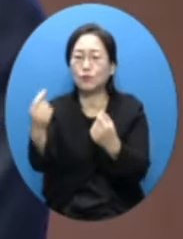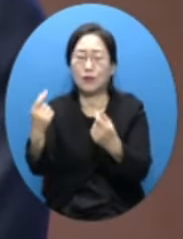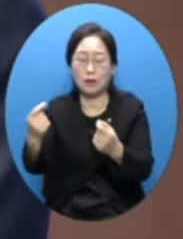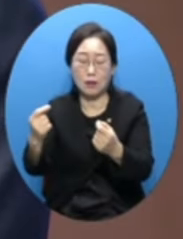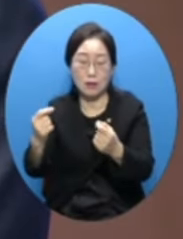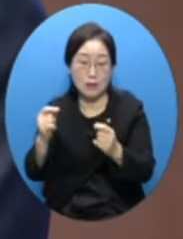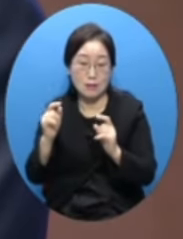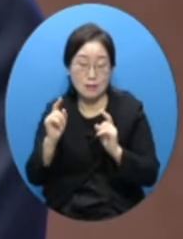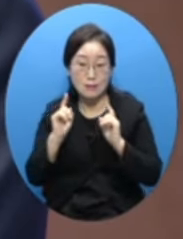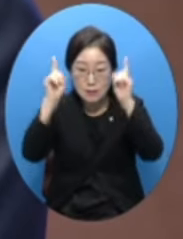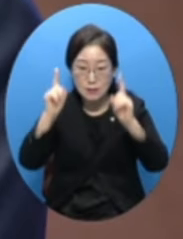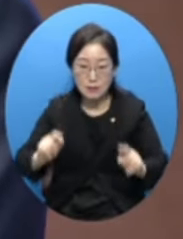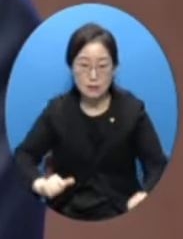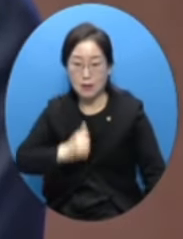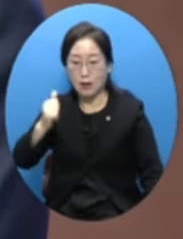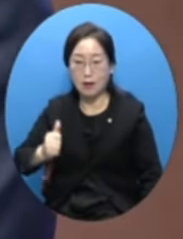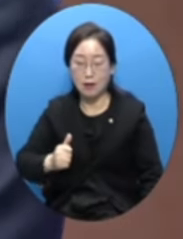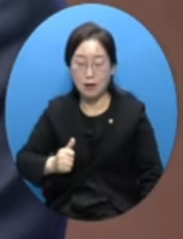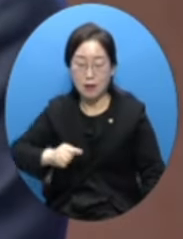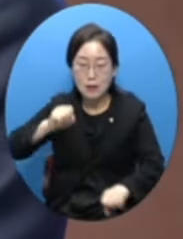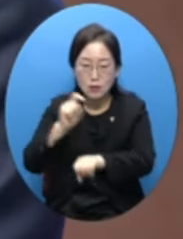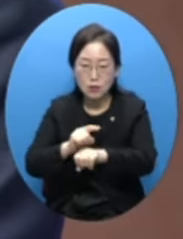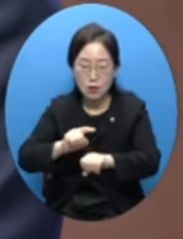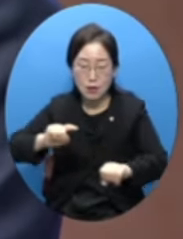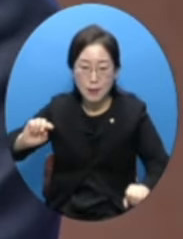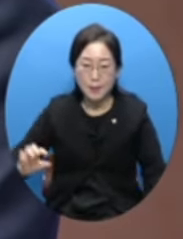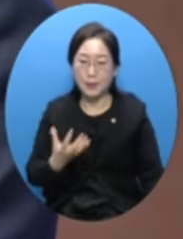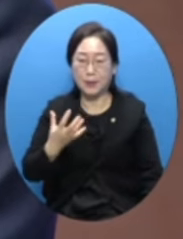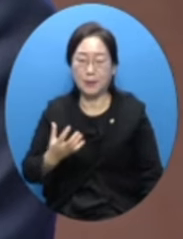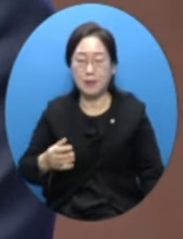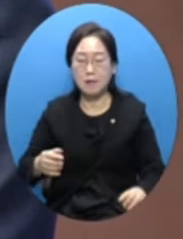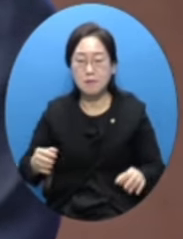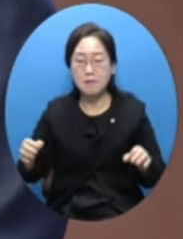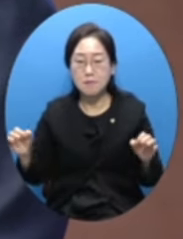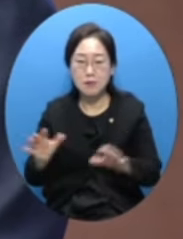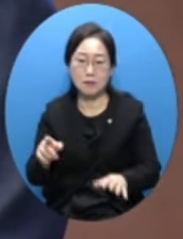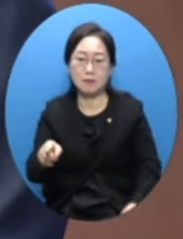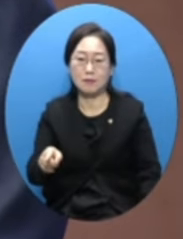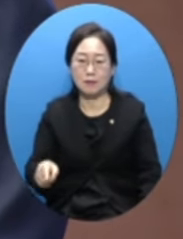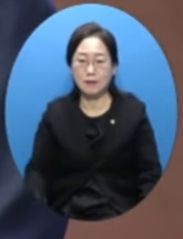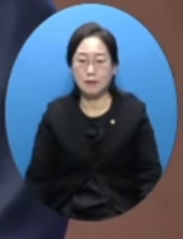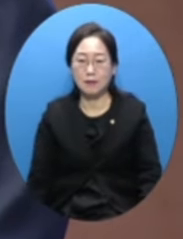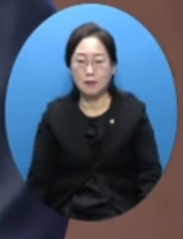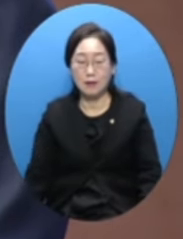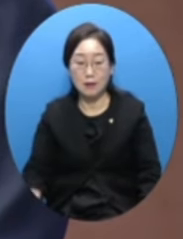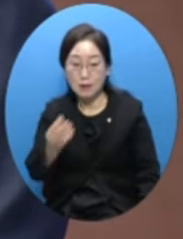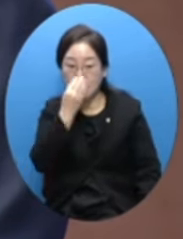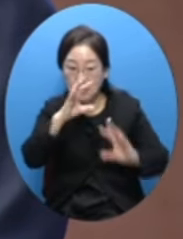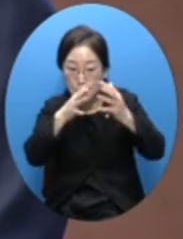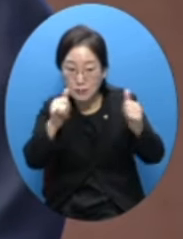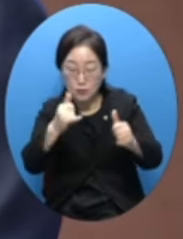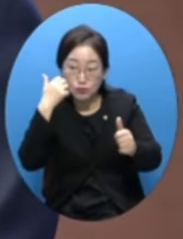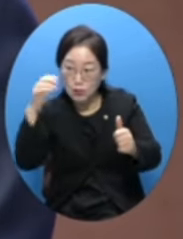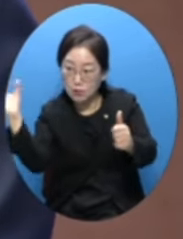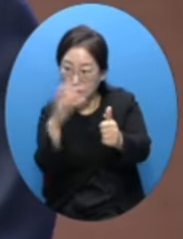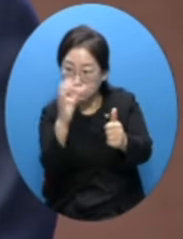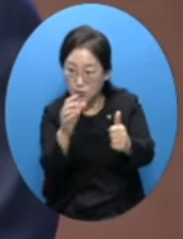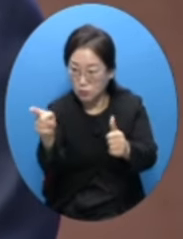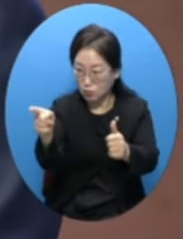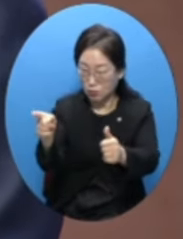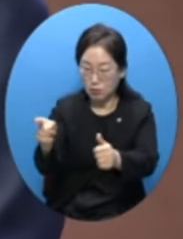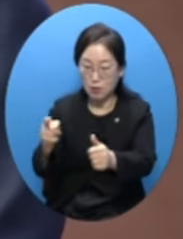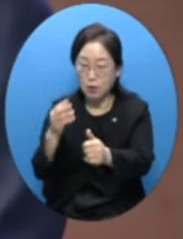많고 성격 또한 급했습니다. 이스라엘 백성을 괴롭힌다고 사람을 쳐 죽인